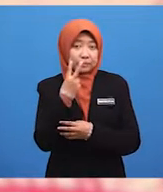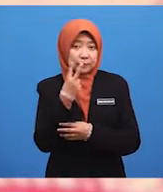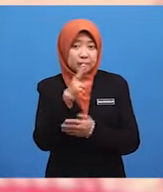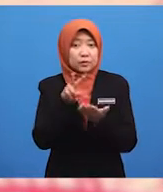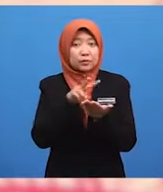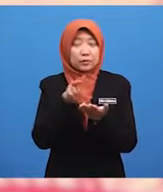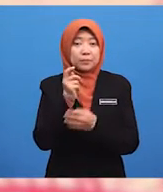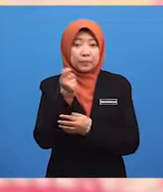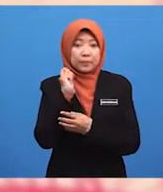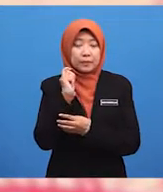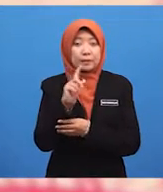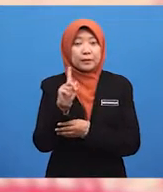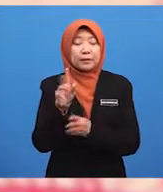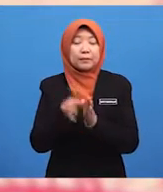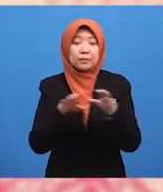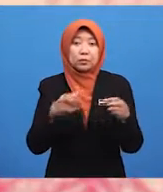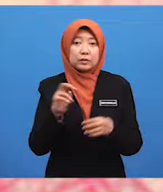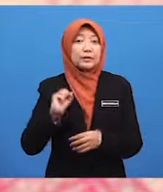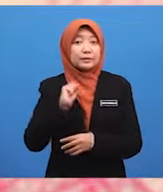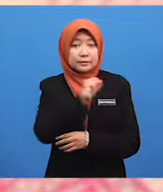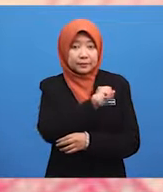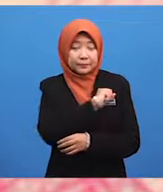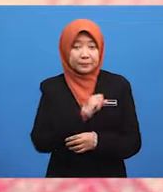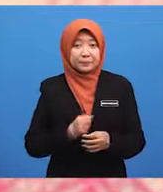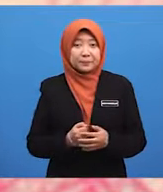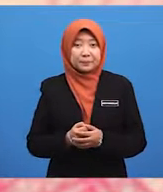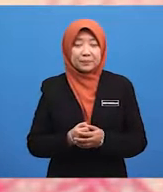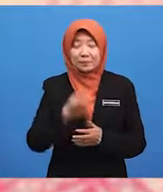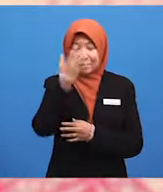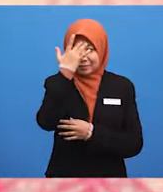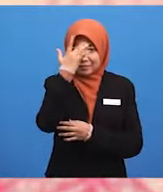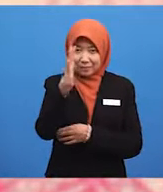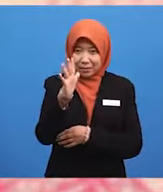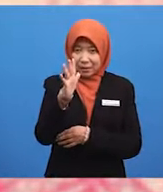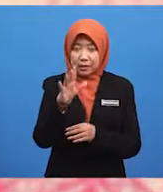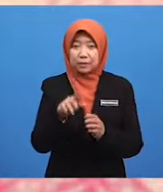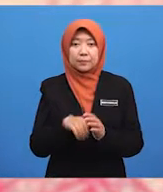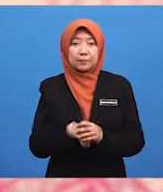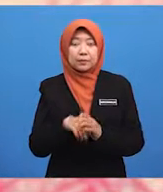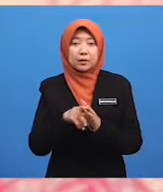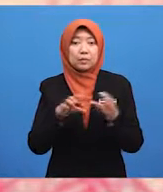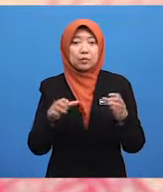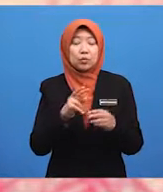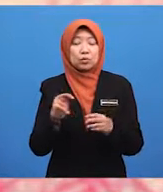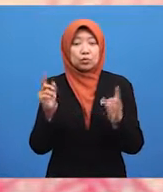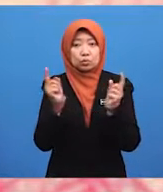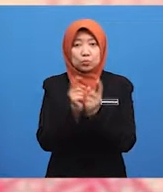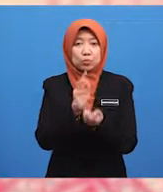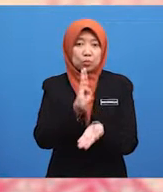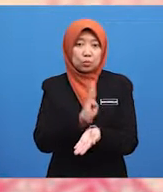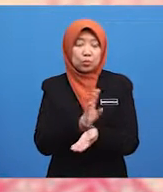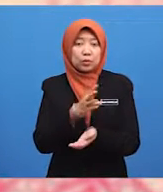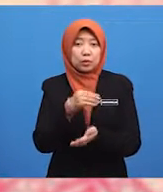berikut, yang manakah perbuatan syirik? Ya, pandai. Perbuatan berjumpa bomoh dan memakai